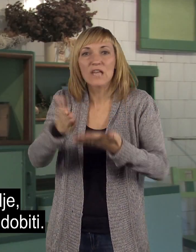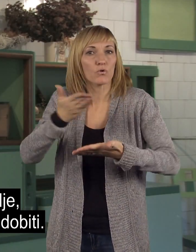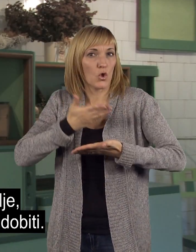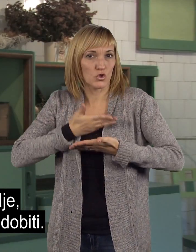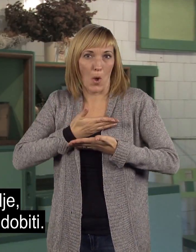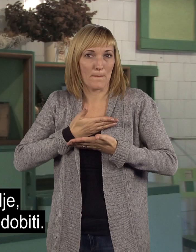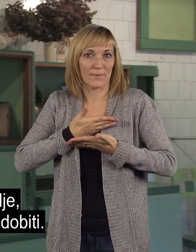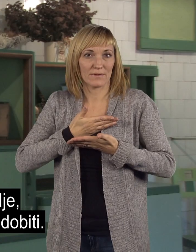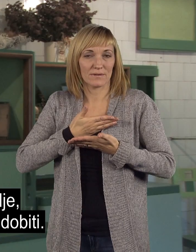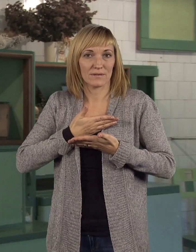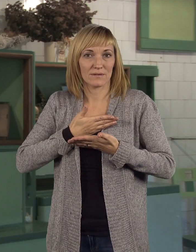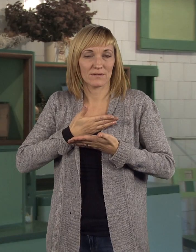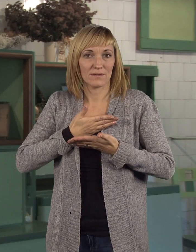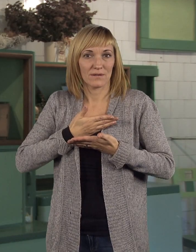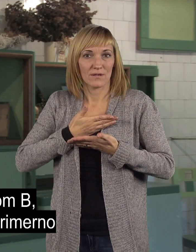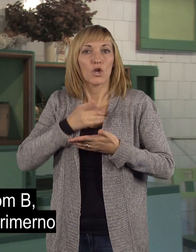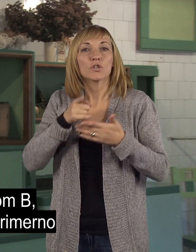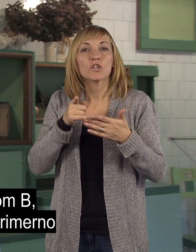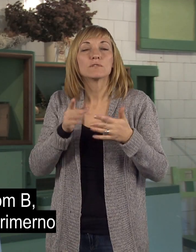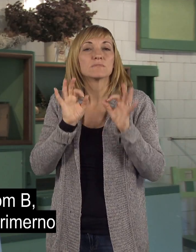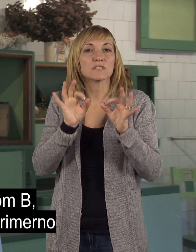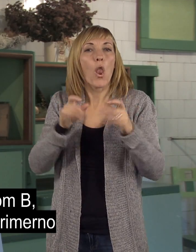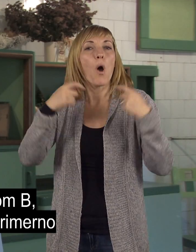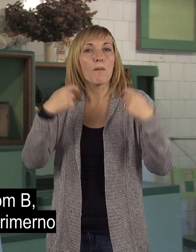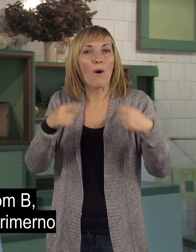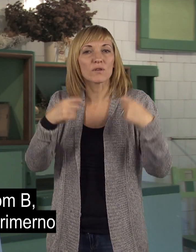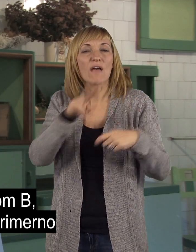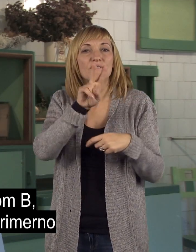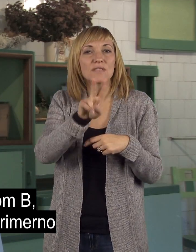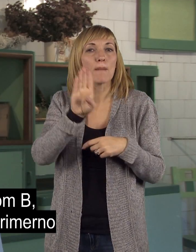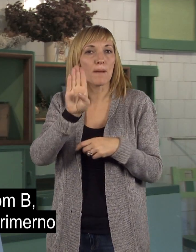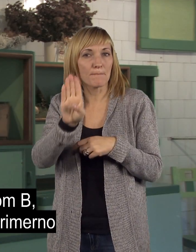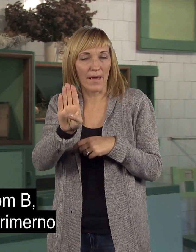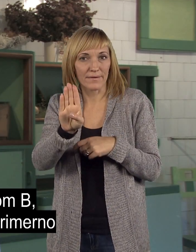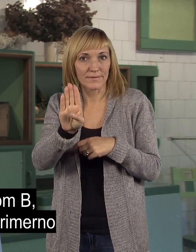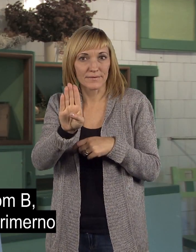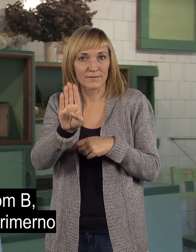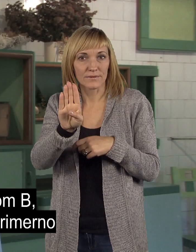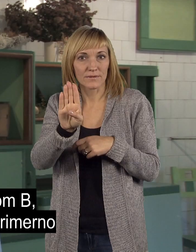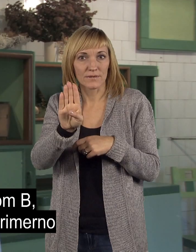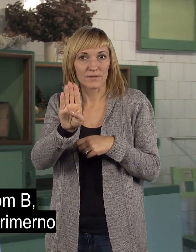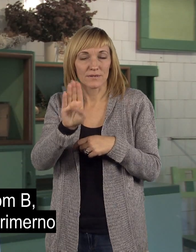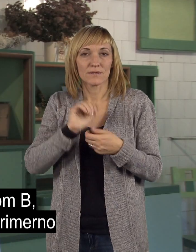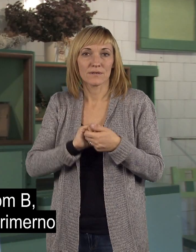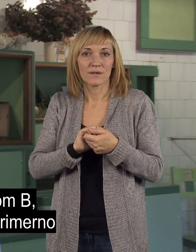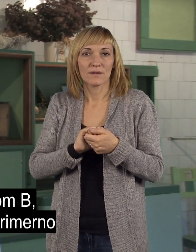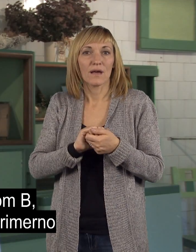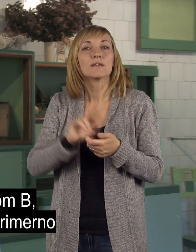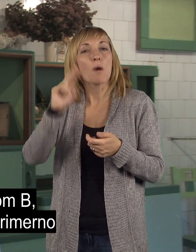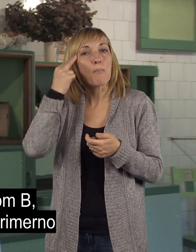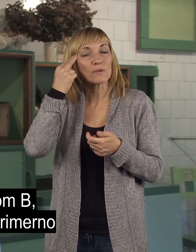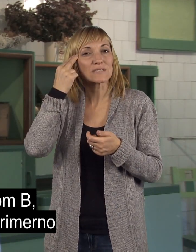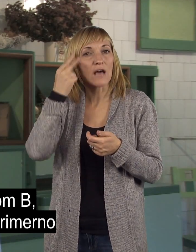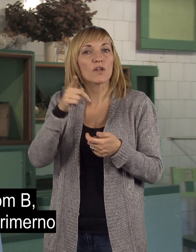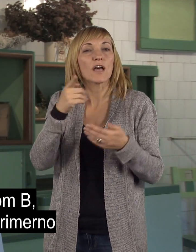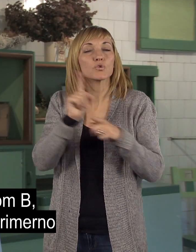enostavno pridobiti in to je zelo bogat za vitamin B in